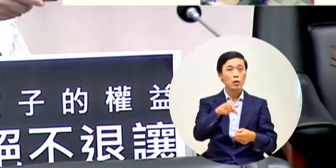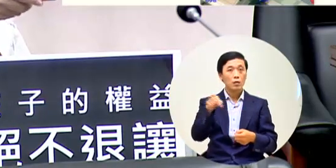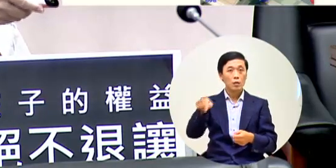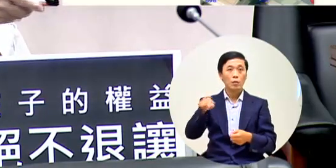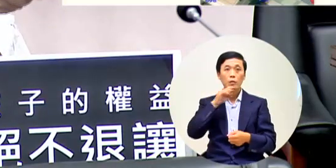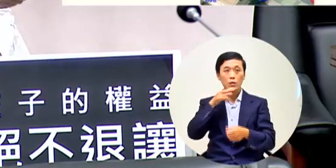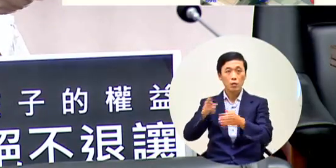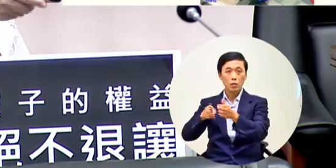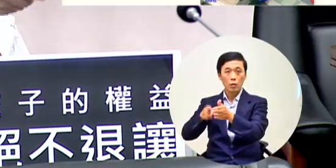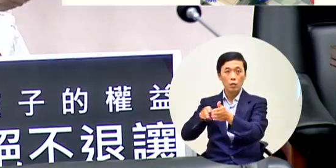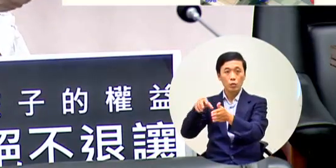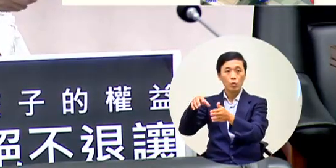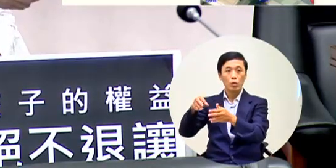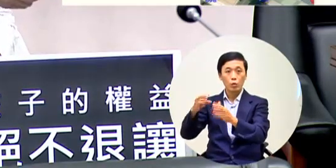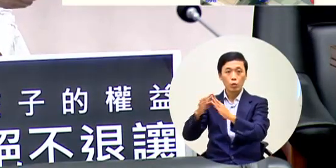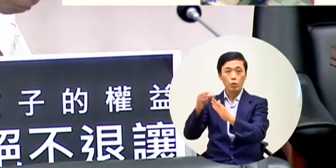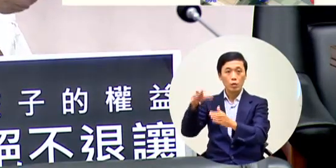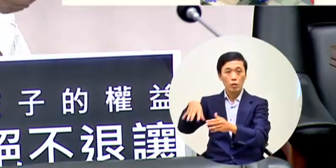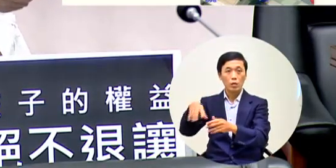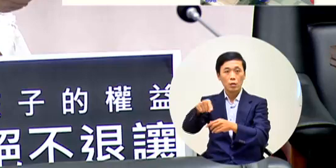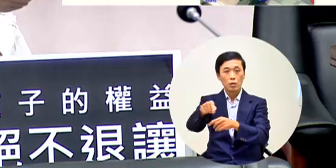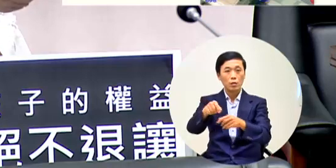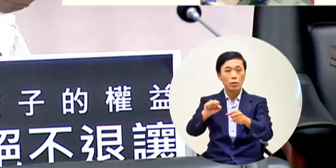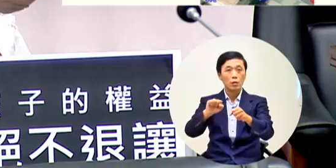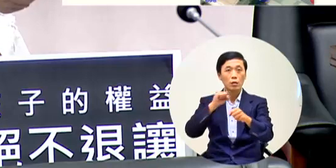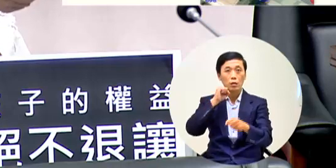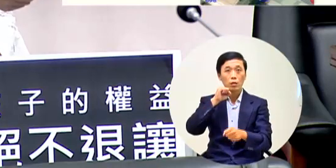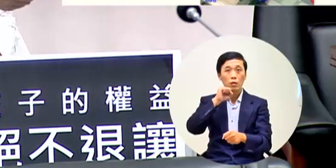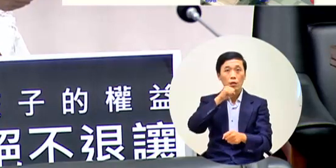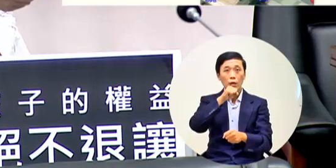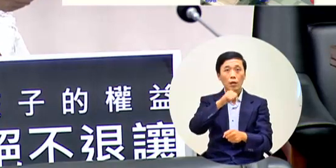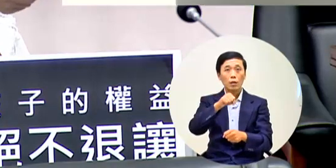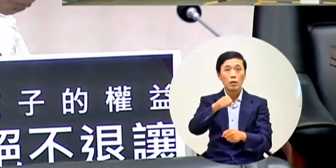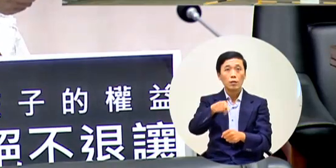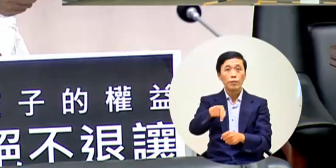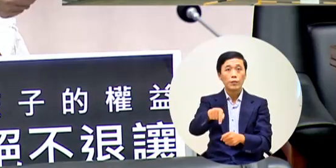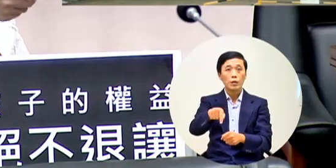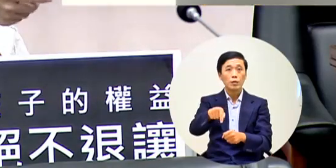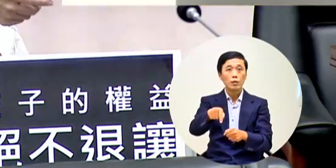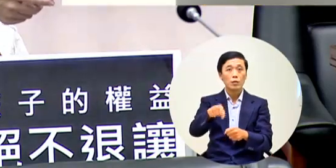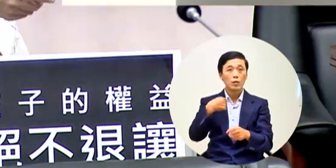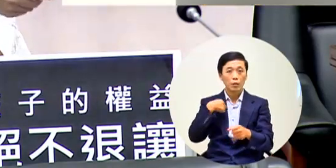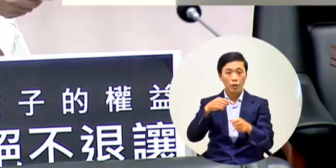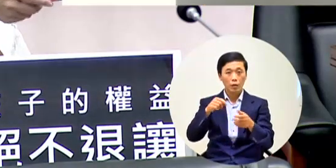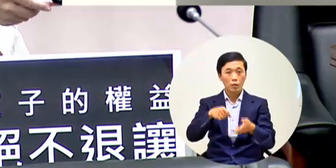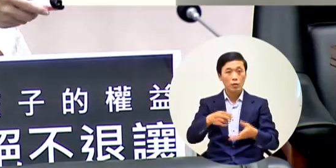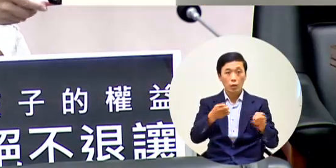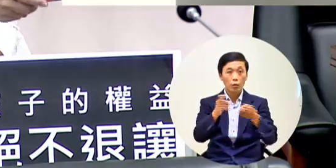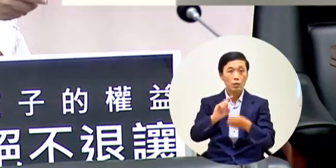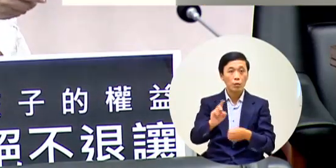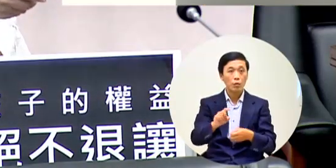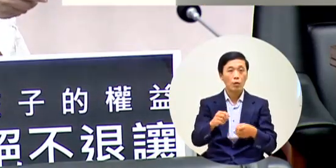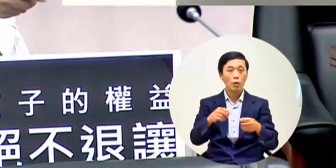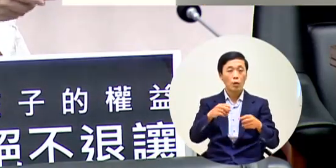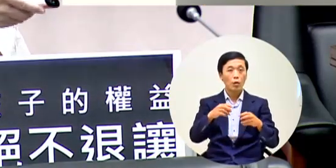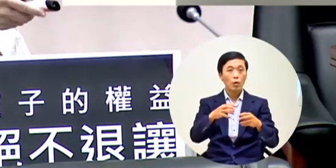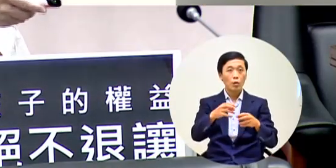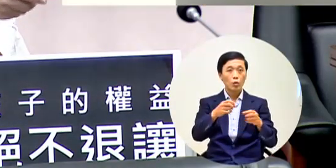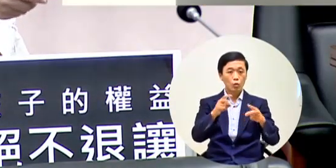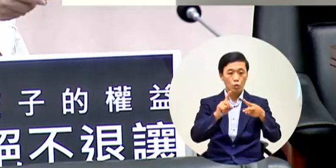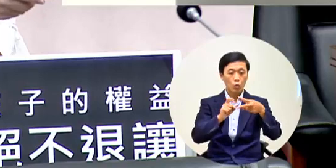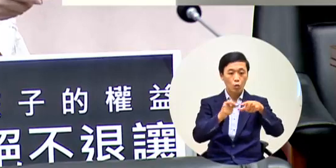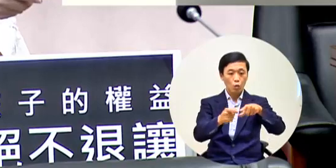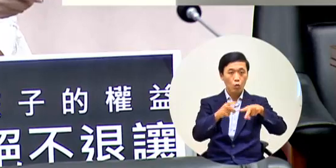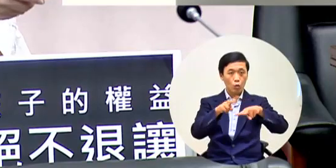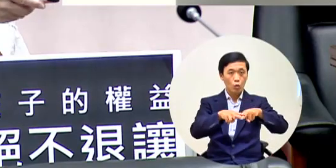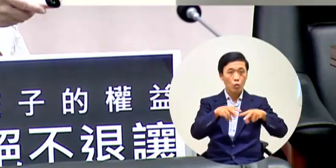铁路局的地，这边是台政局的地。好，那今天我们要讨论它的一个环境公共设施。那这一块绿带绿色就